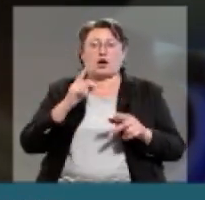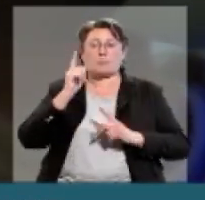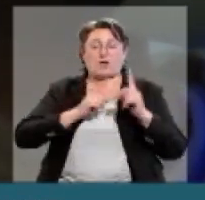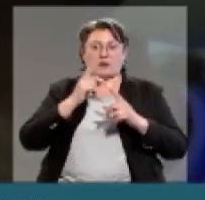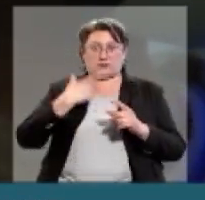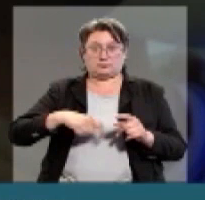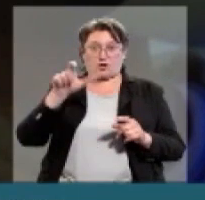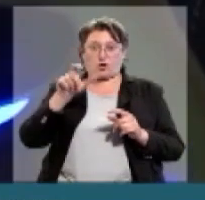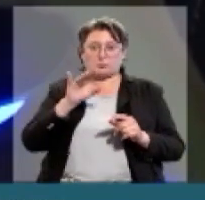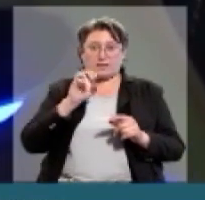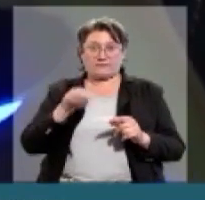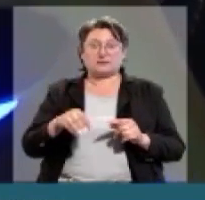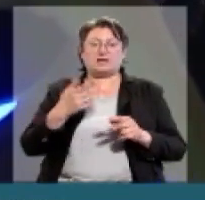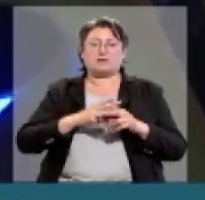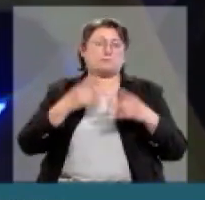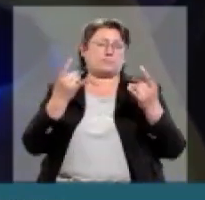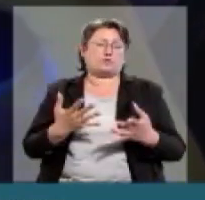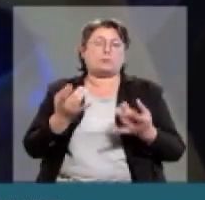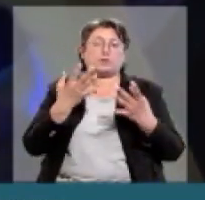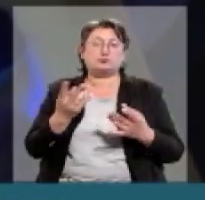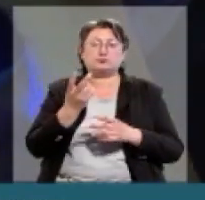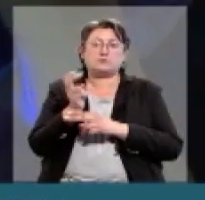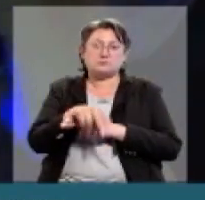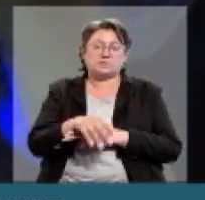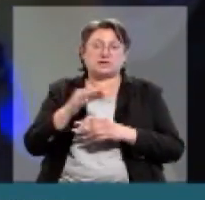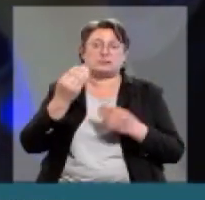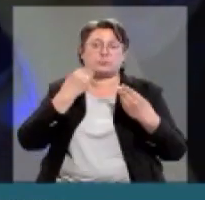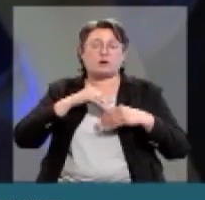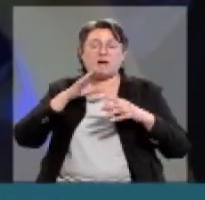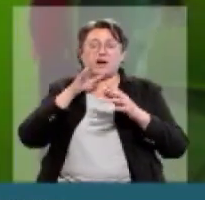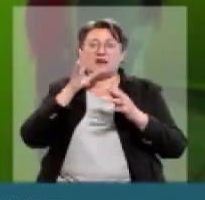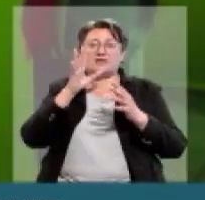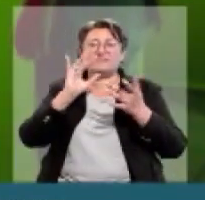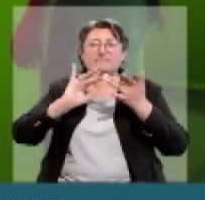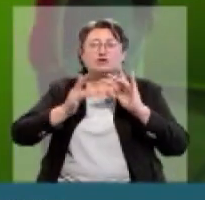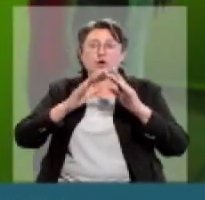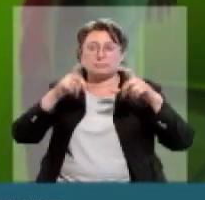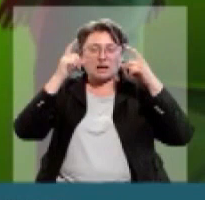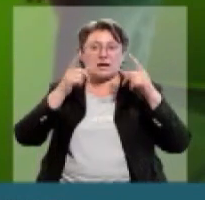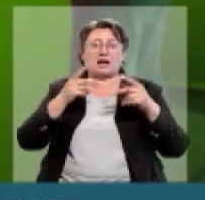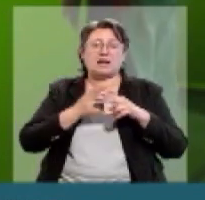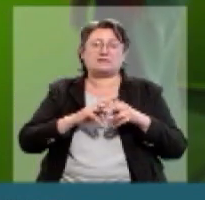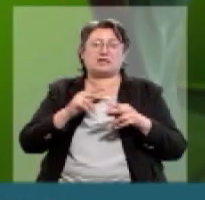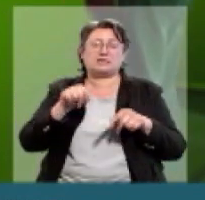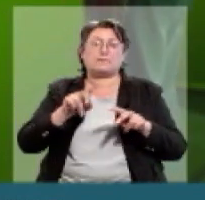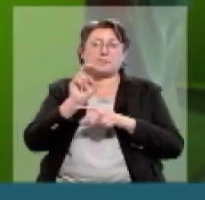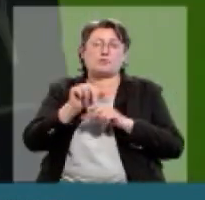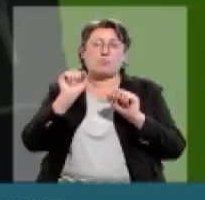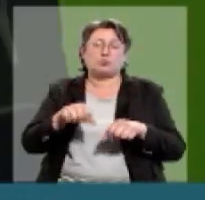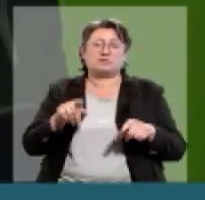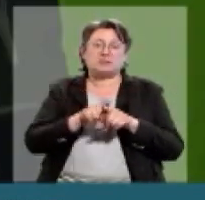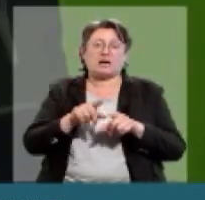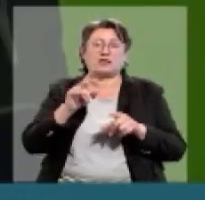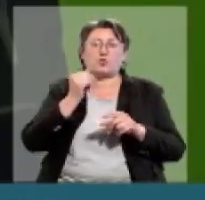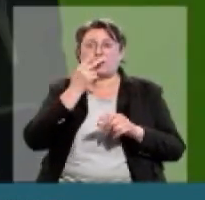современных технологий просто. Для этого необходимо применить устройство виртуальной реальности. Помимо этого, здесь посетители могут встать